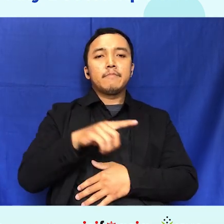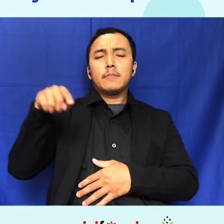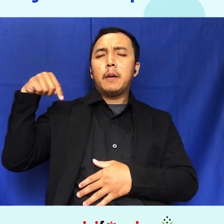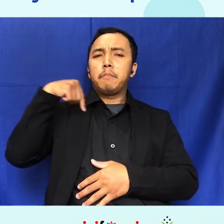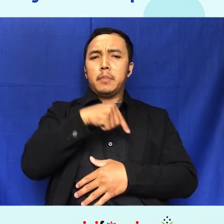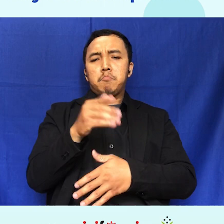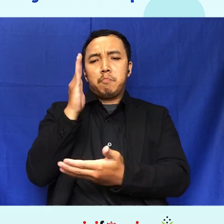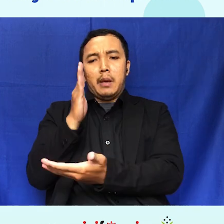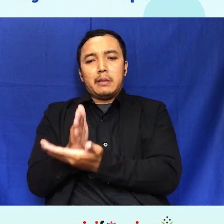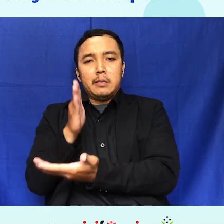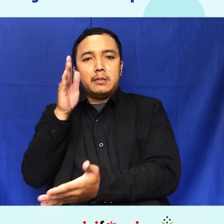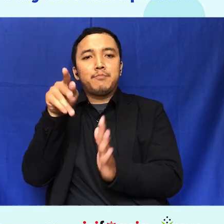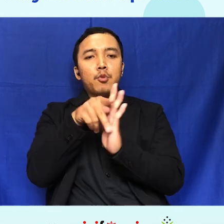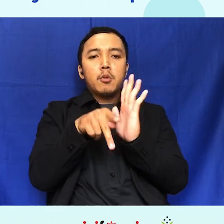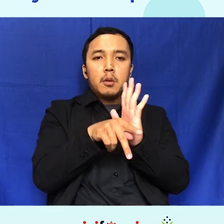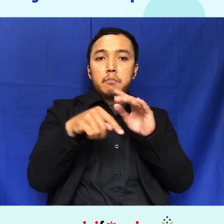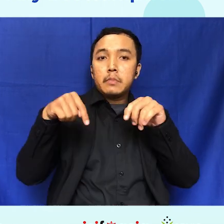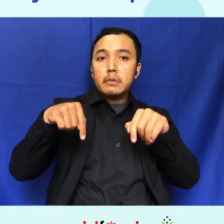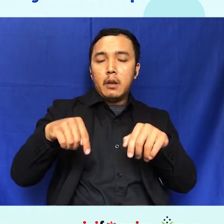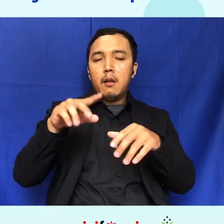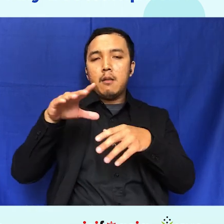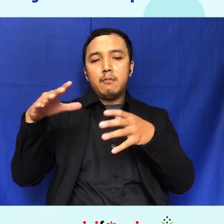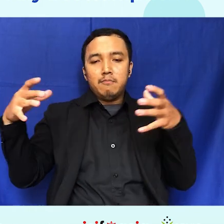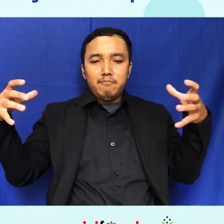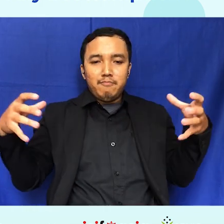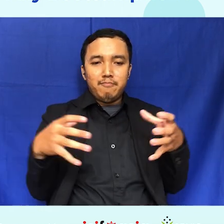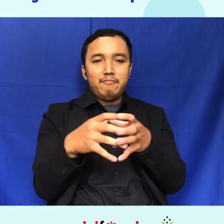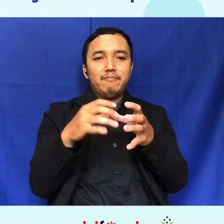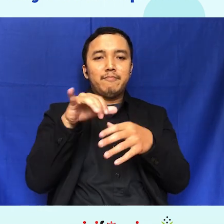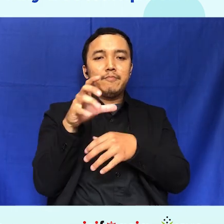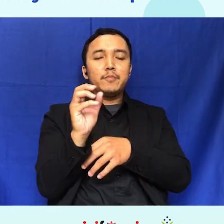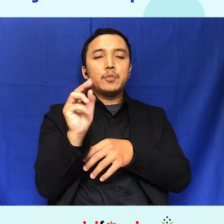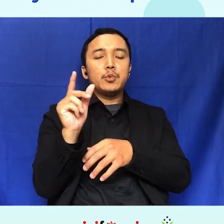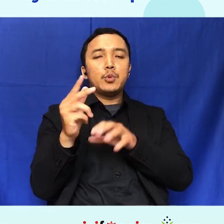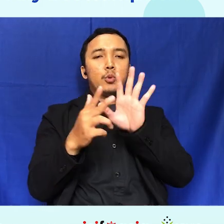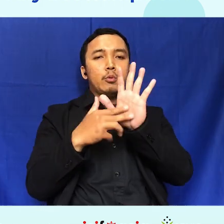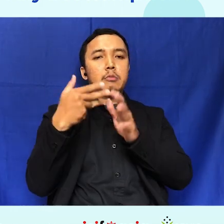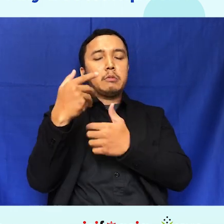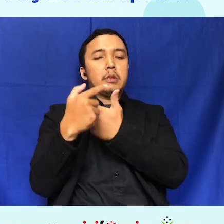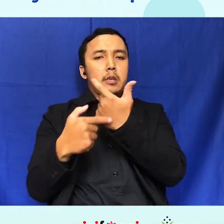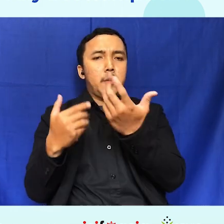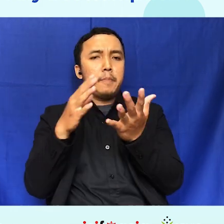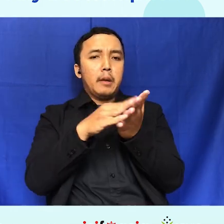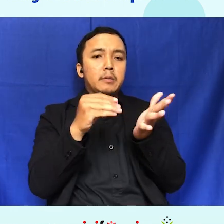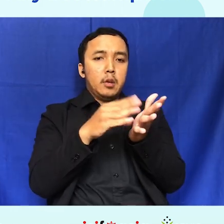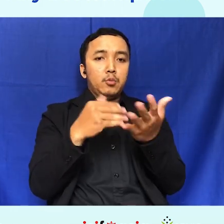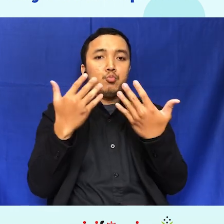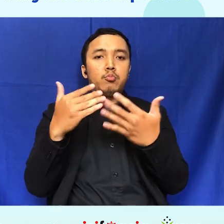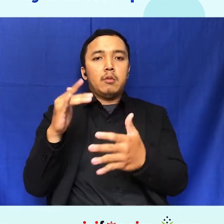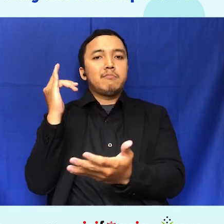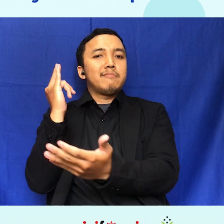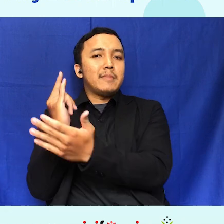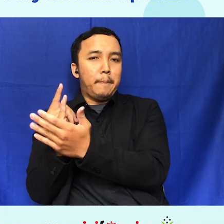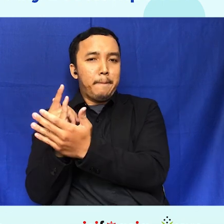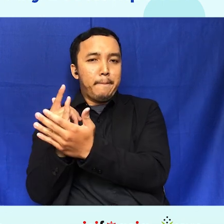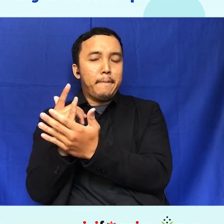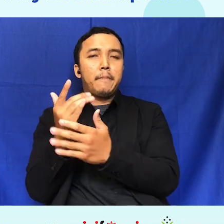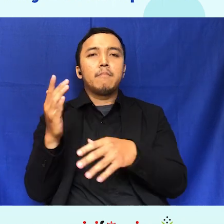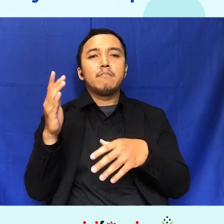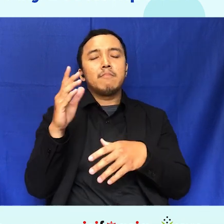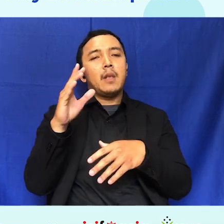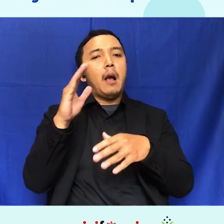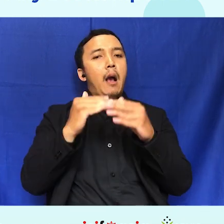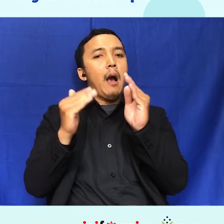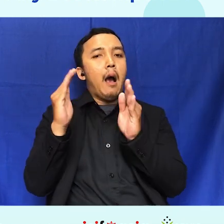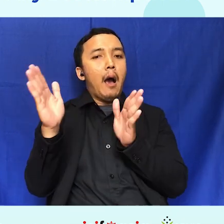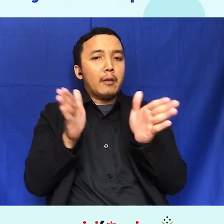Kami membatasi proyek ini hanya dalam lingkup skenario journey belajar yang telah kami tentukan. Skenario dimulai dengan